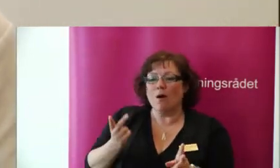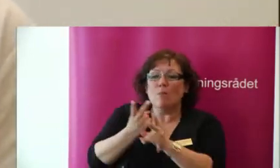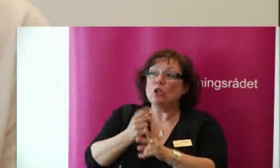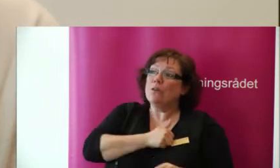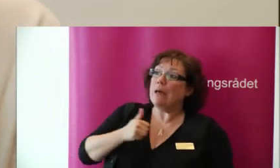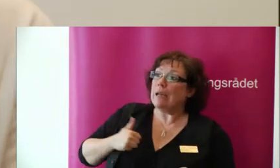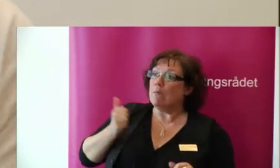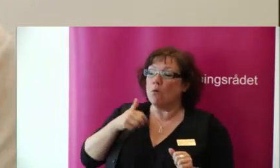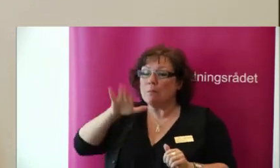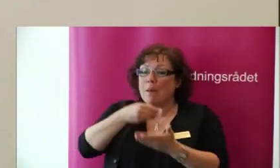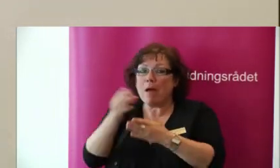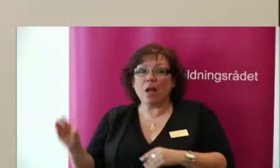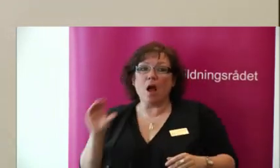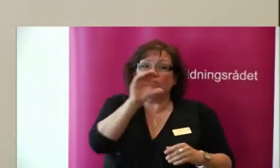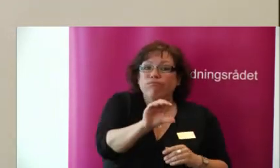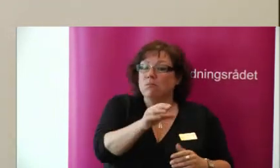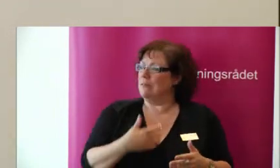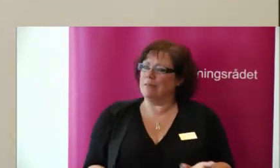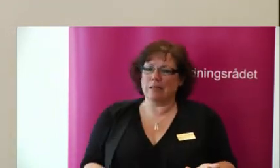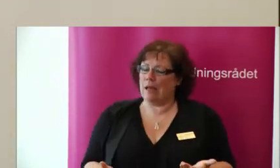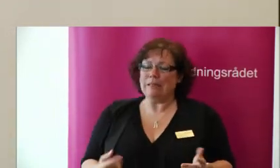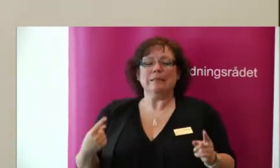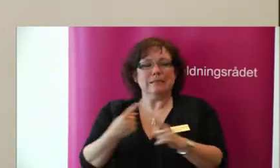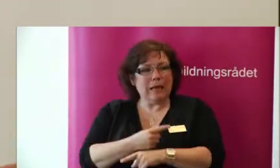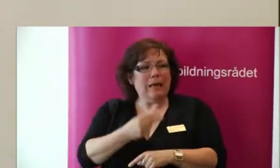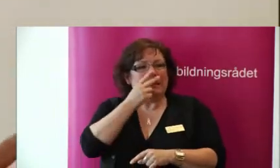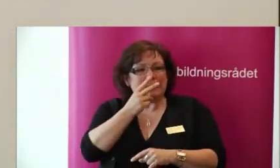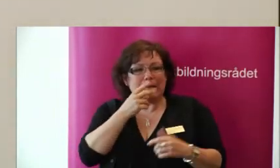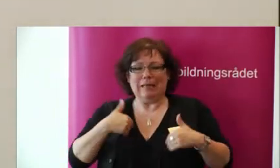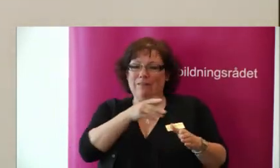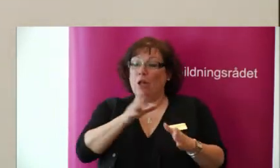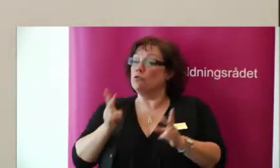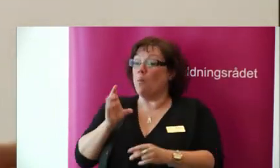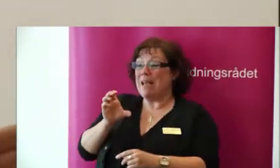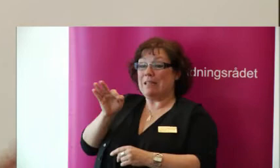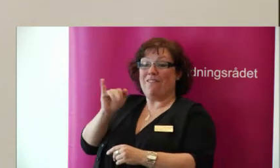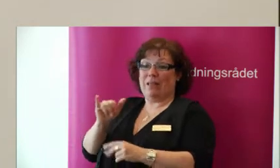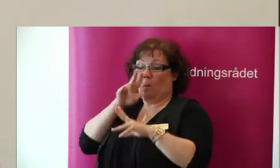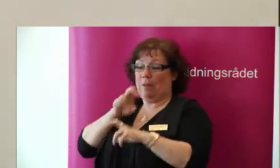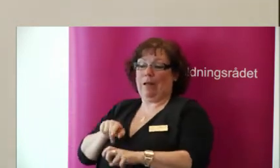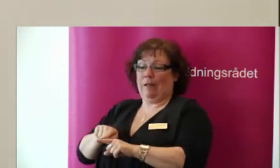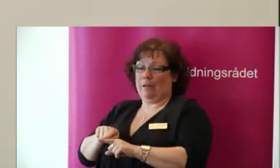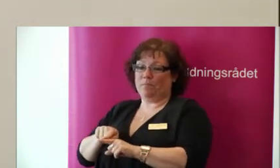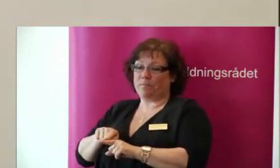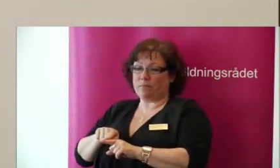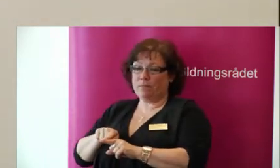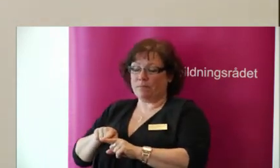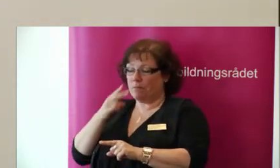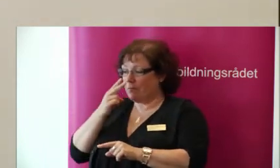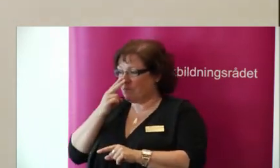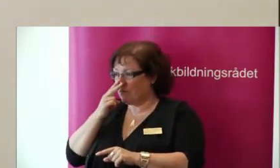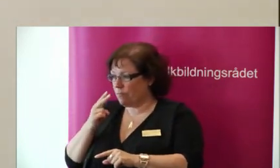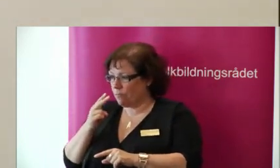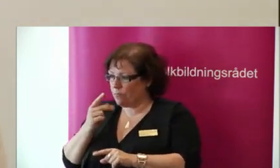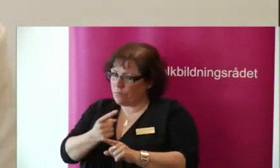behöver skjuta till mer pengar utan mer ser på möjlighet för individval som man gör i SFI-utredningen, vilket är väldigt bra. Bara kort